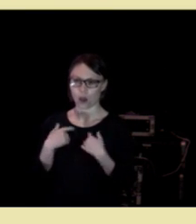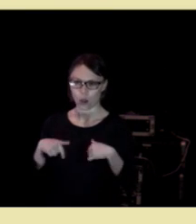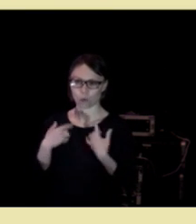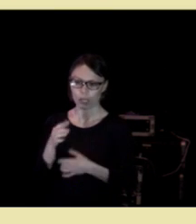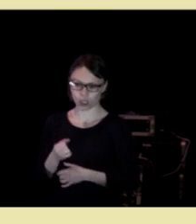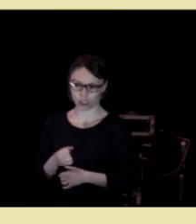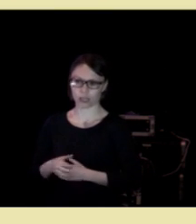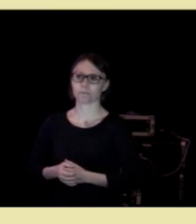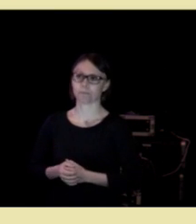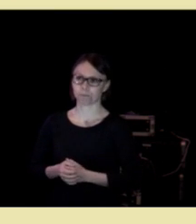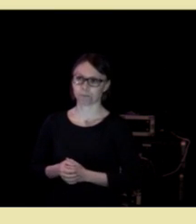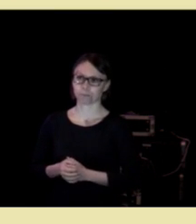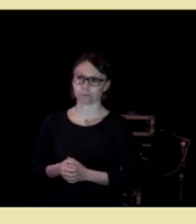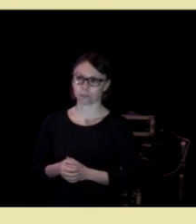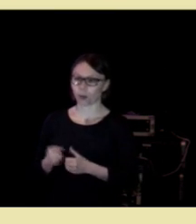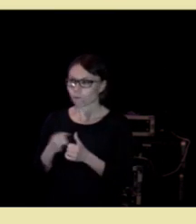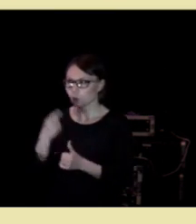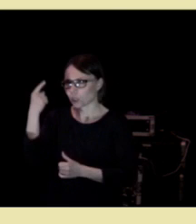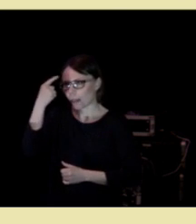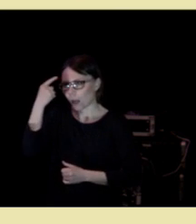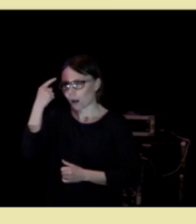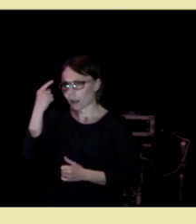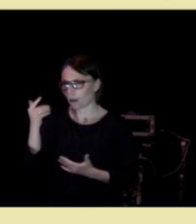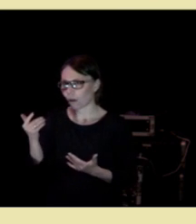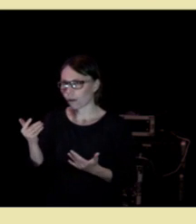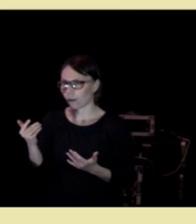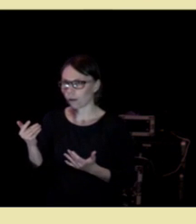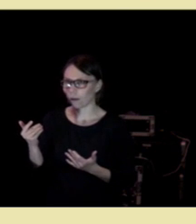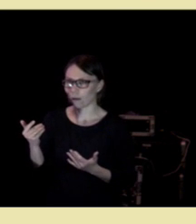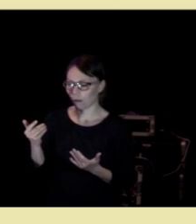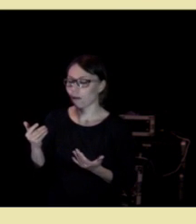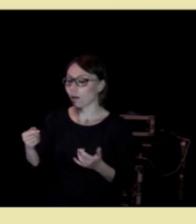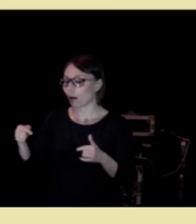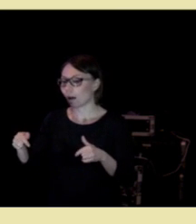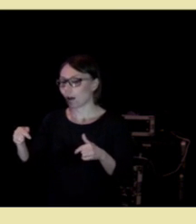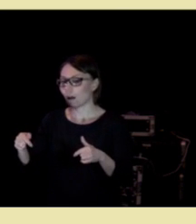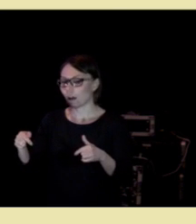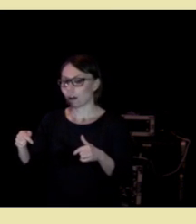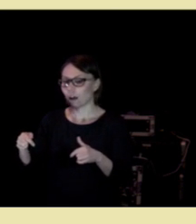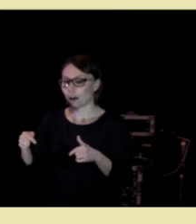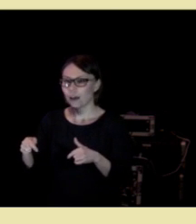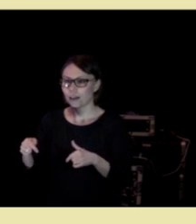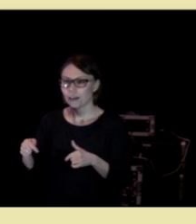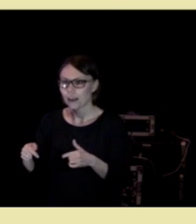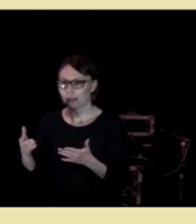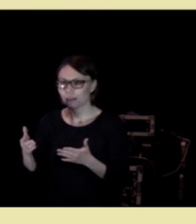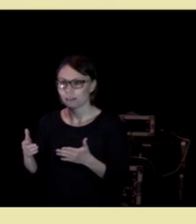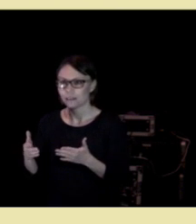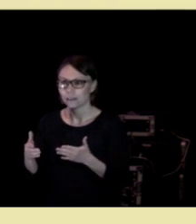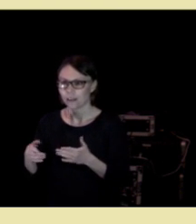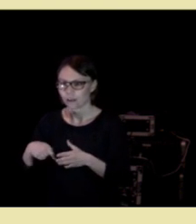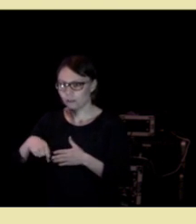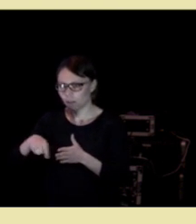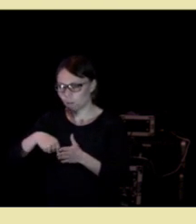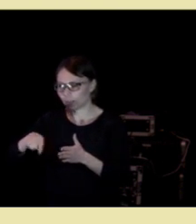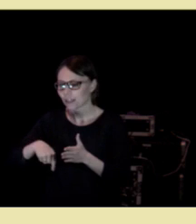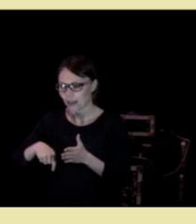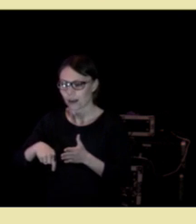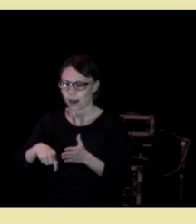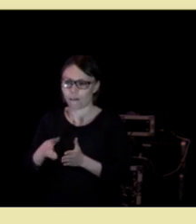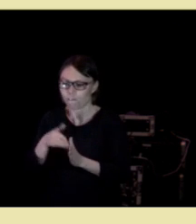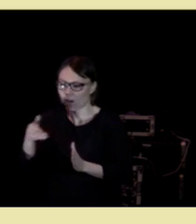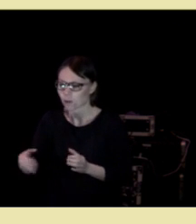lungekancer. Første tanken var, her vi i en palliativ fase, her må vi tenke klinisk. Så